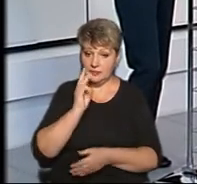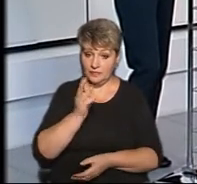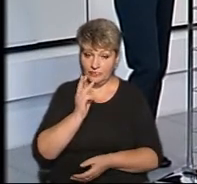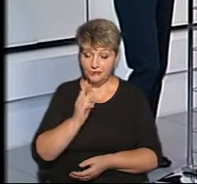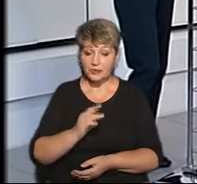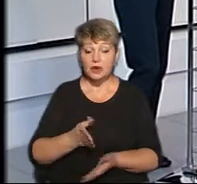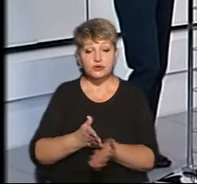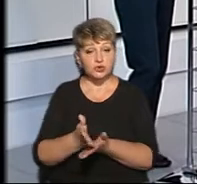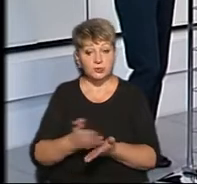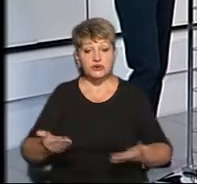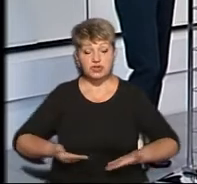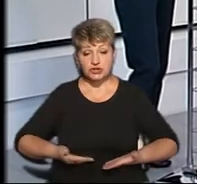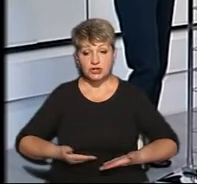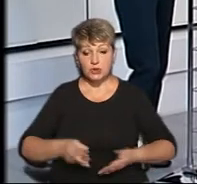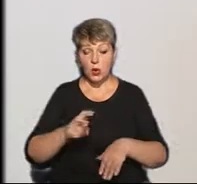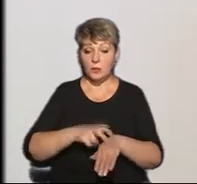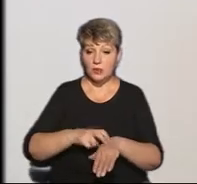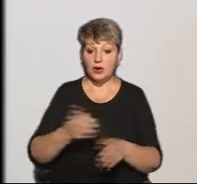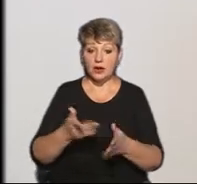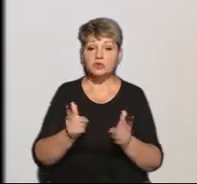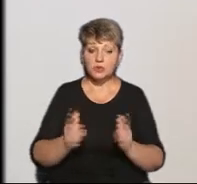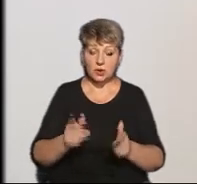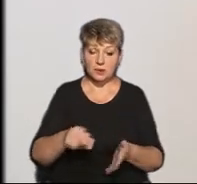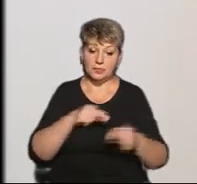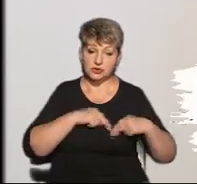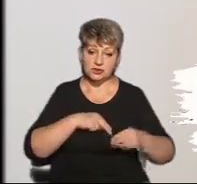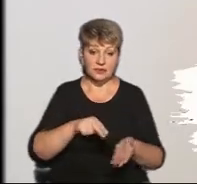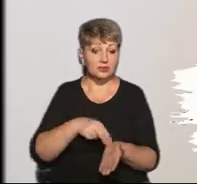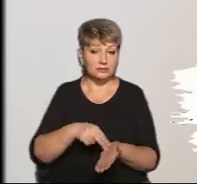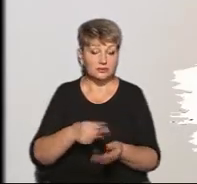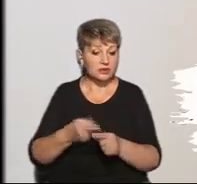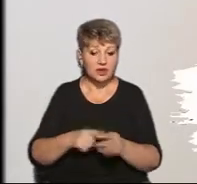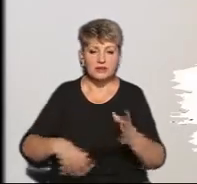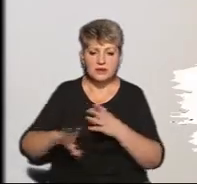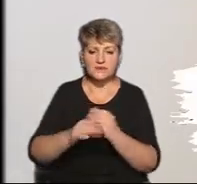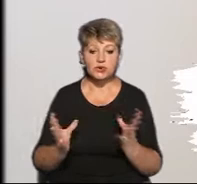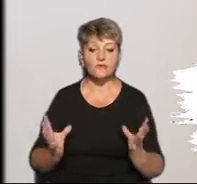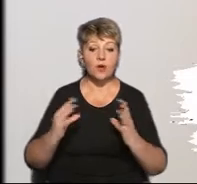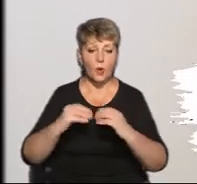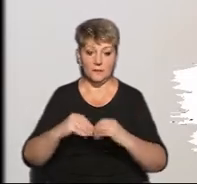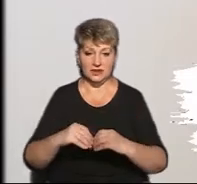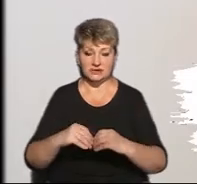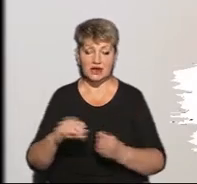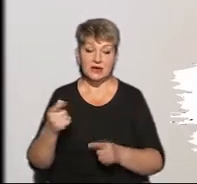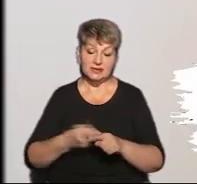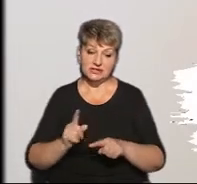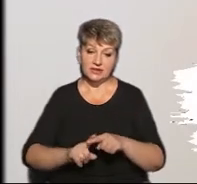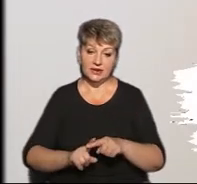службове житло медикам, які зголосилися працювати в Черкасах. Це комплексно. Це і